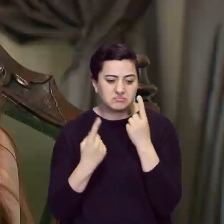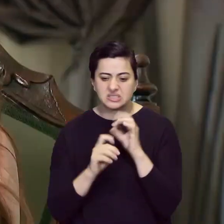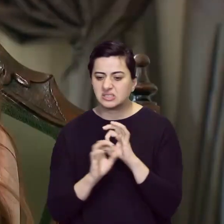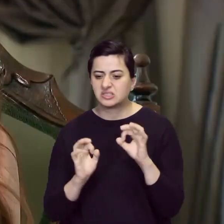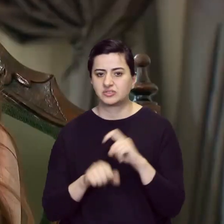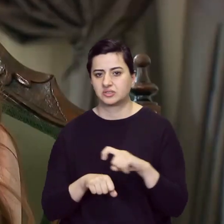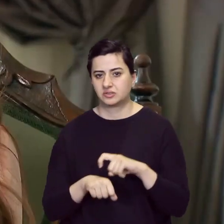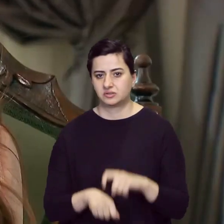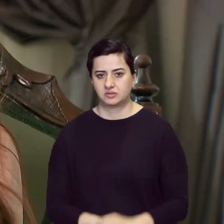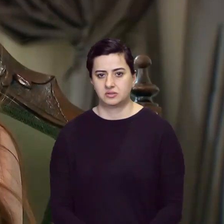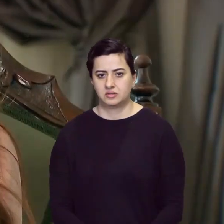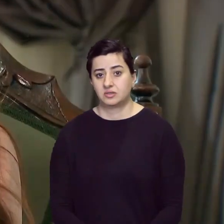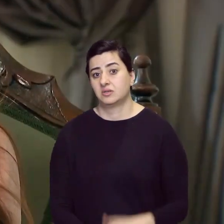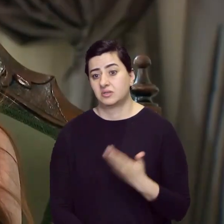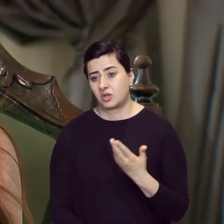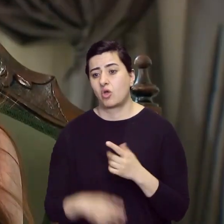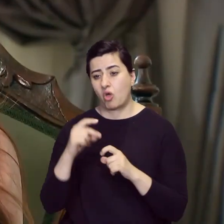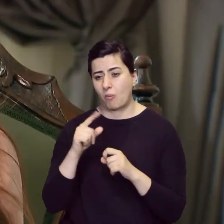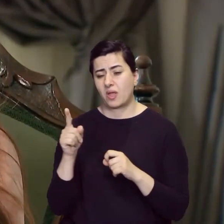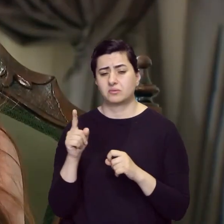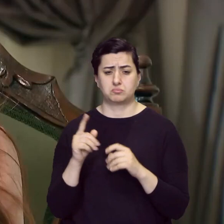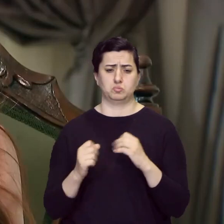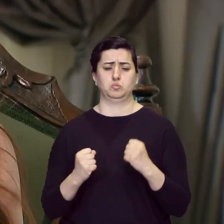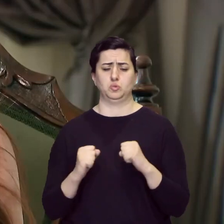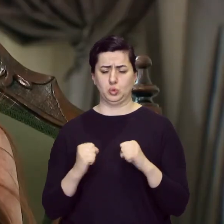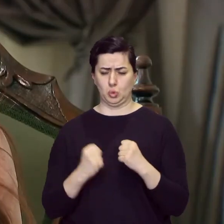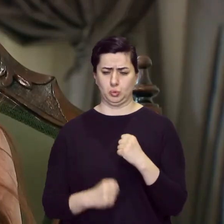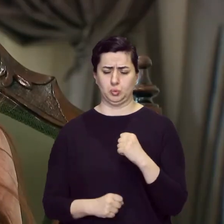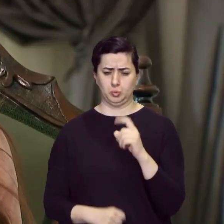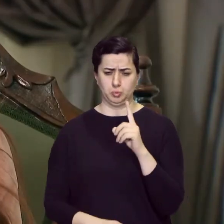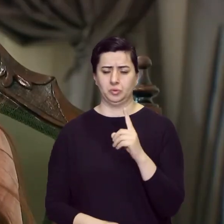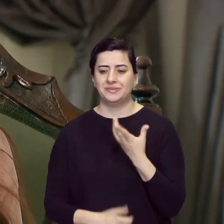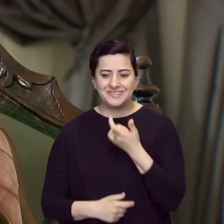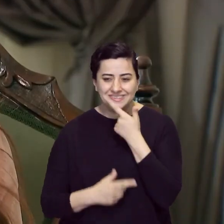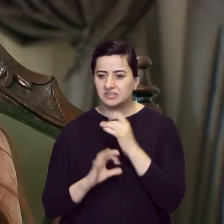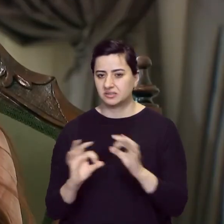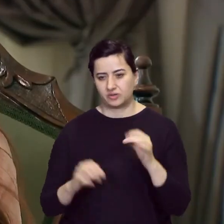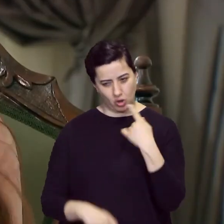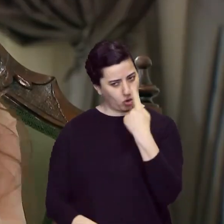ilgisizliğinden şikayet ediyor. E tabii Ömer Bey de böyle dimdik baston yutmuş gibi ayol.